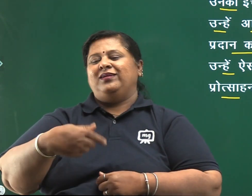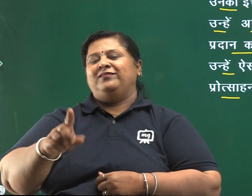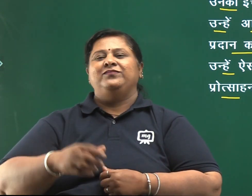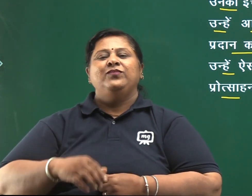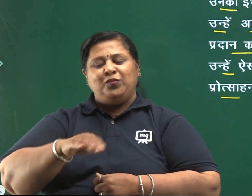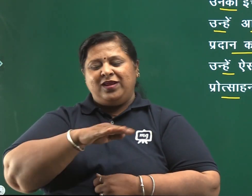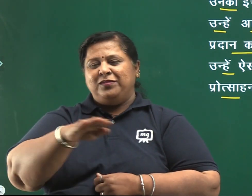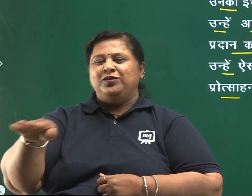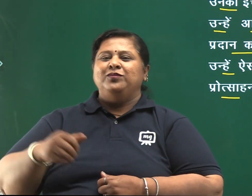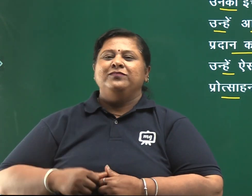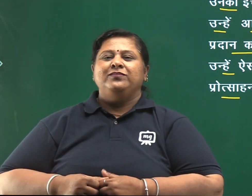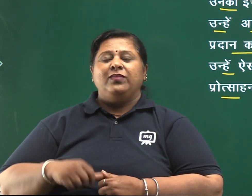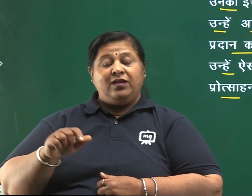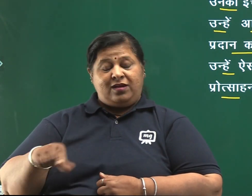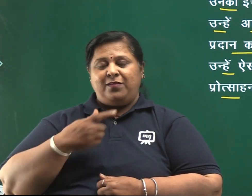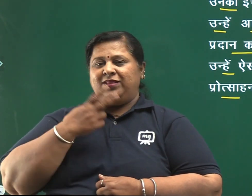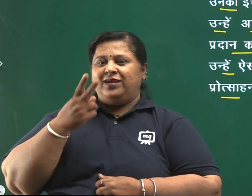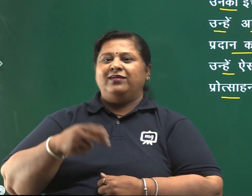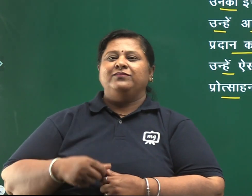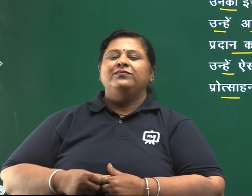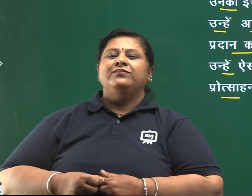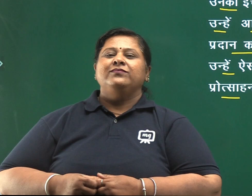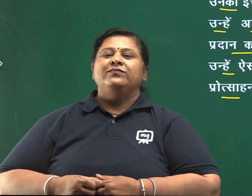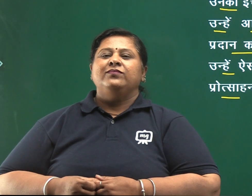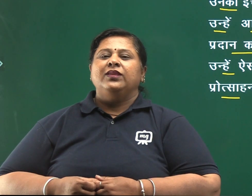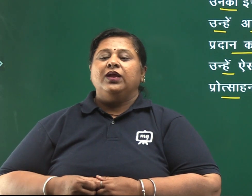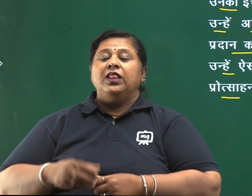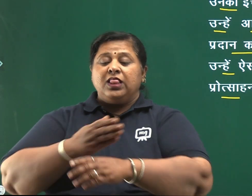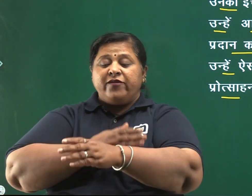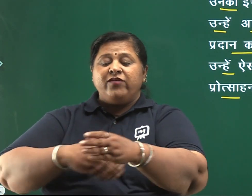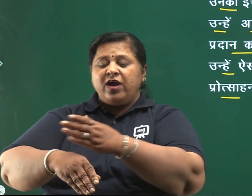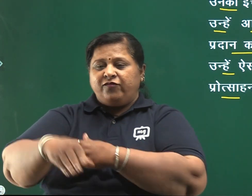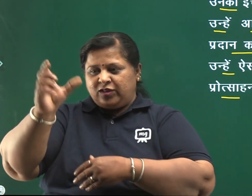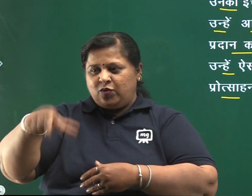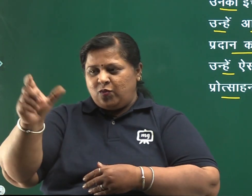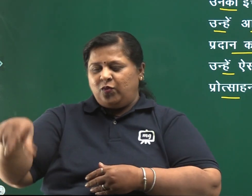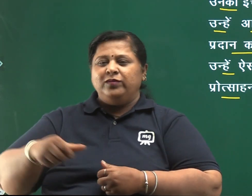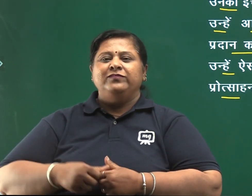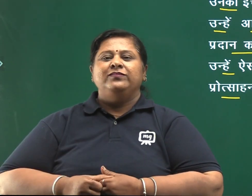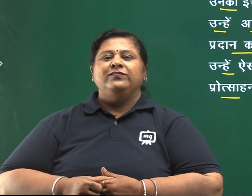तो प्यारे बच्चों, यहाँ हमने देखा कि दिव्यांग व्यक्तियों को